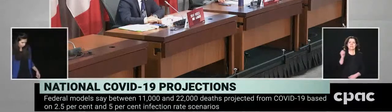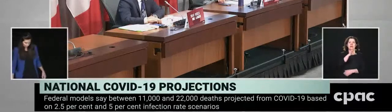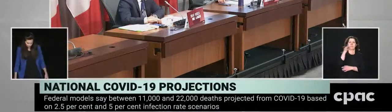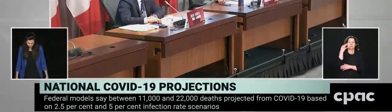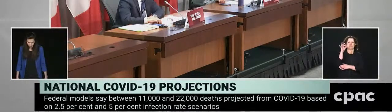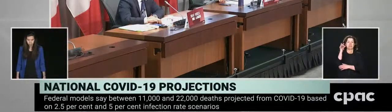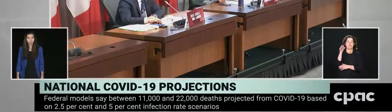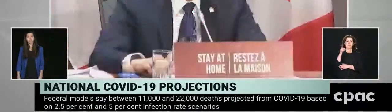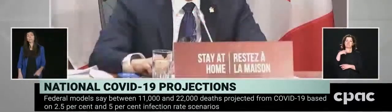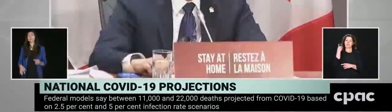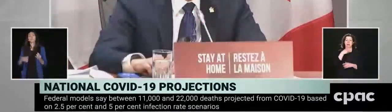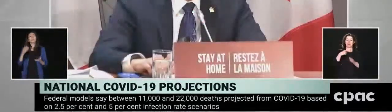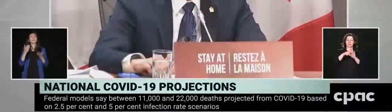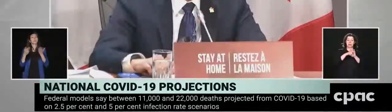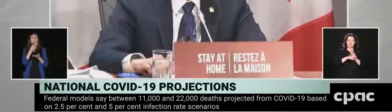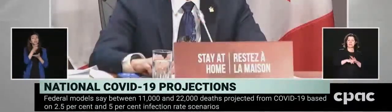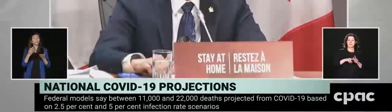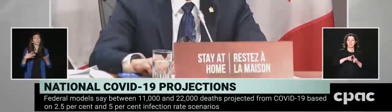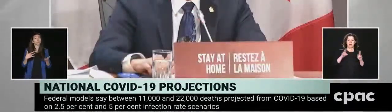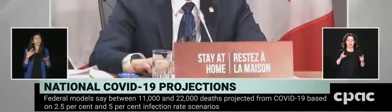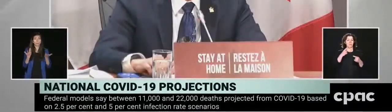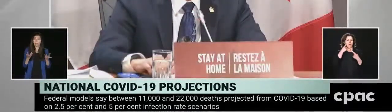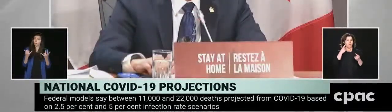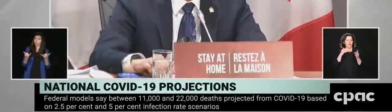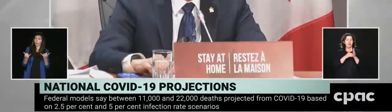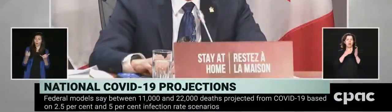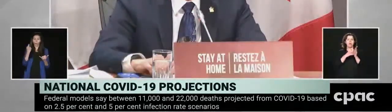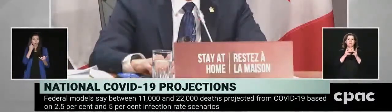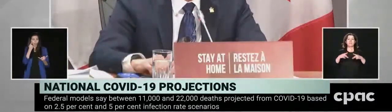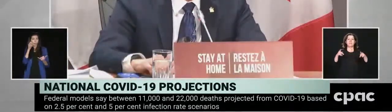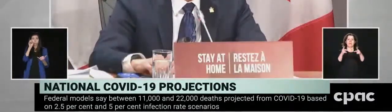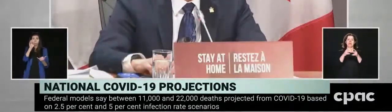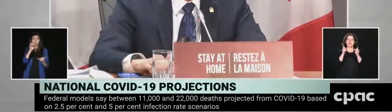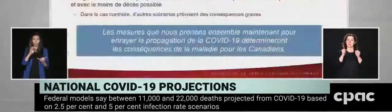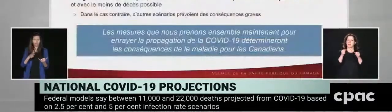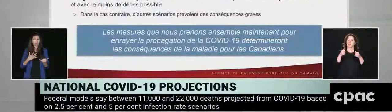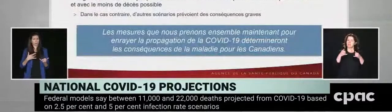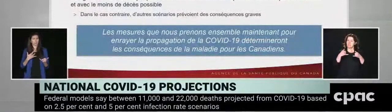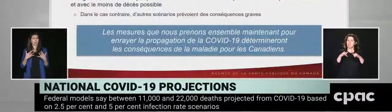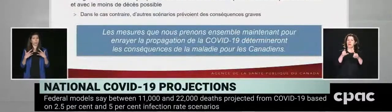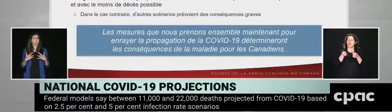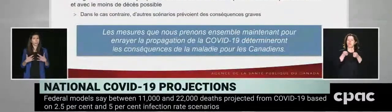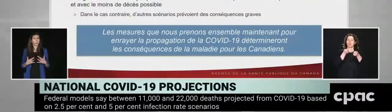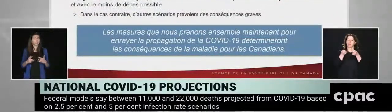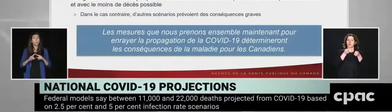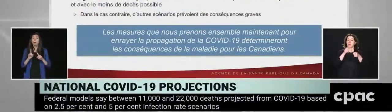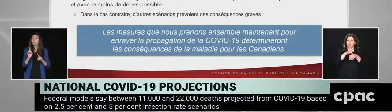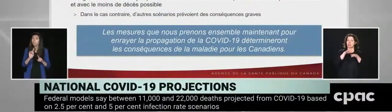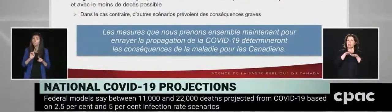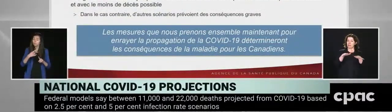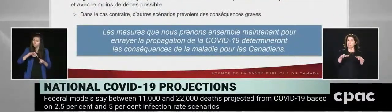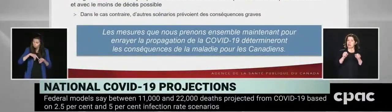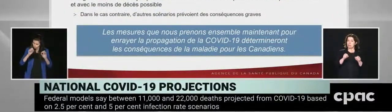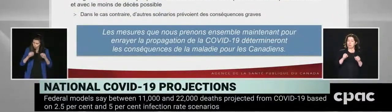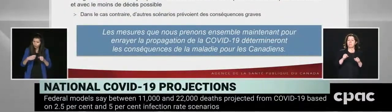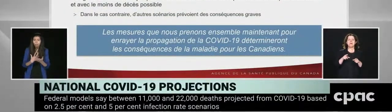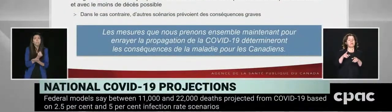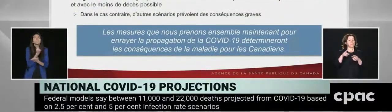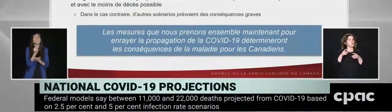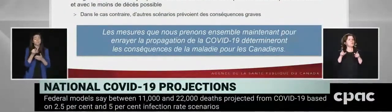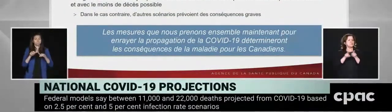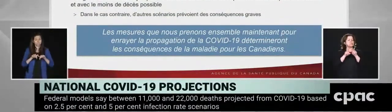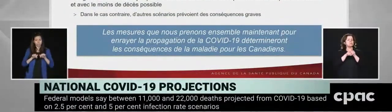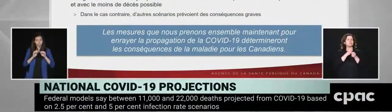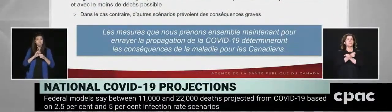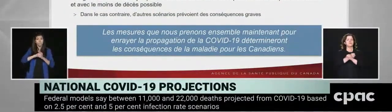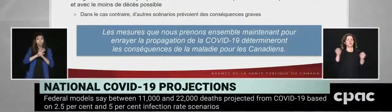pays a toujours la possibilité de contrôler l'épidémie et de sauver des vies. Nous ne pouvons éviter chacune